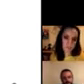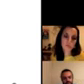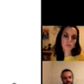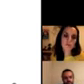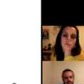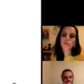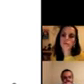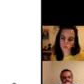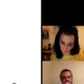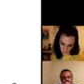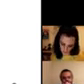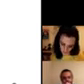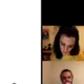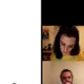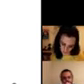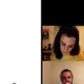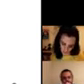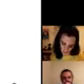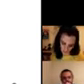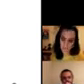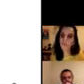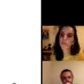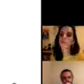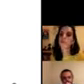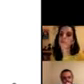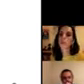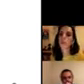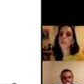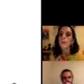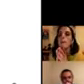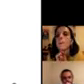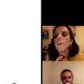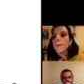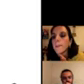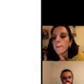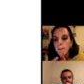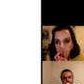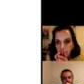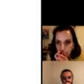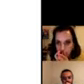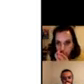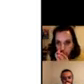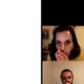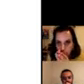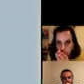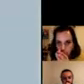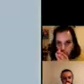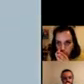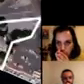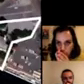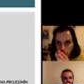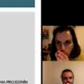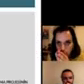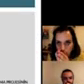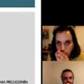vurgulamam gereken önemli bir kısım var. Biz birinci safhayı kurgularken aslında artık birazcık da belki şeyle ilerleyebilirim, özür